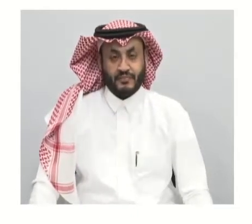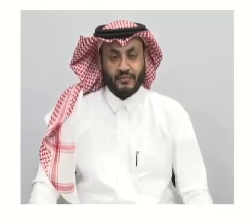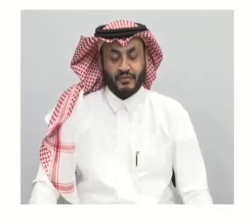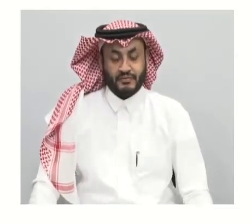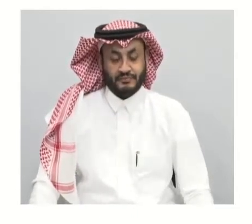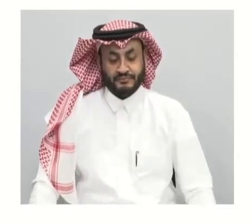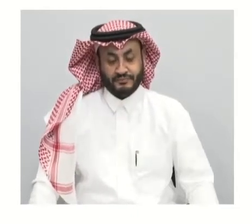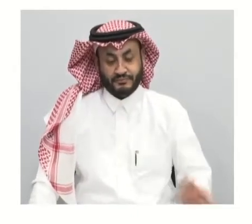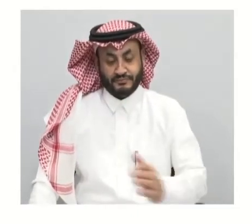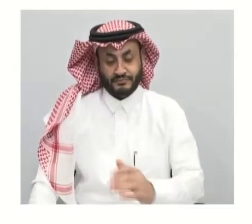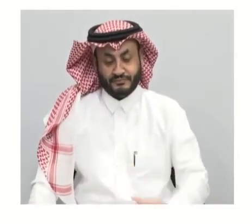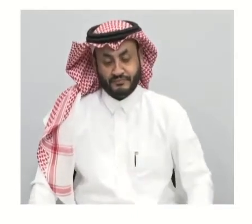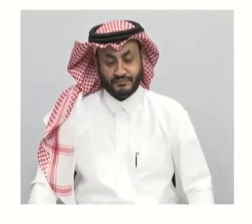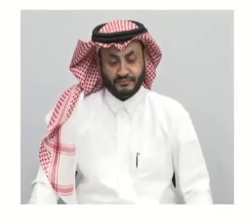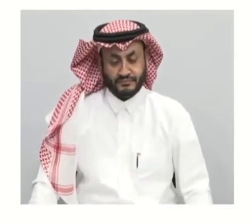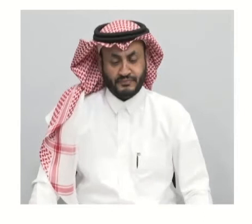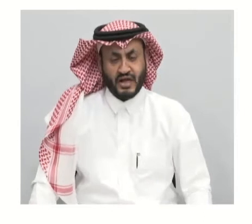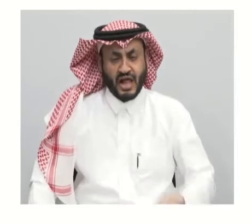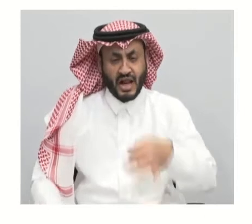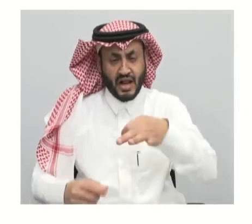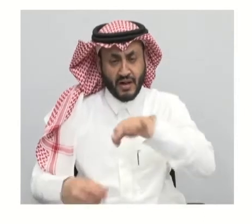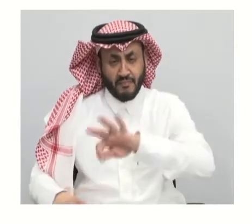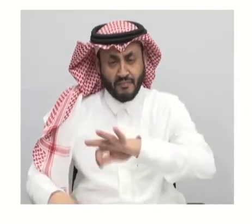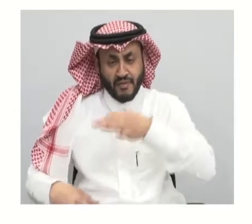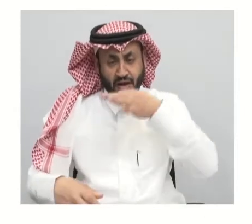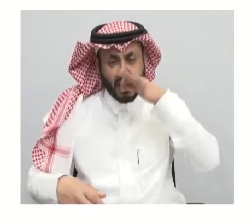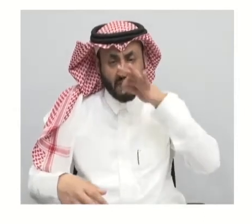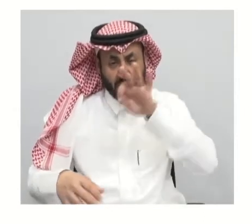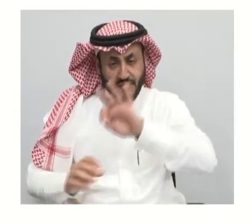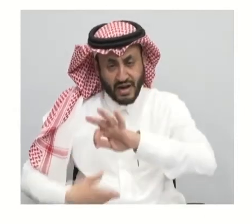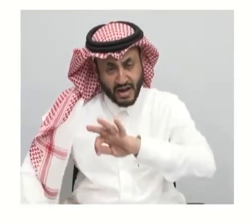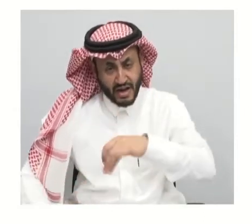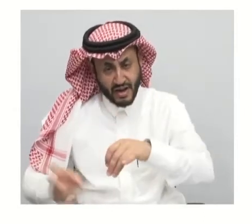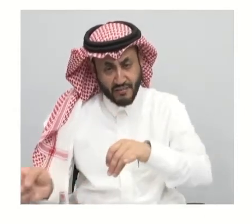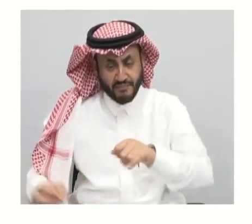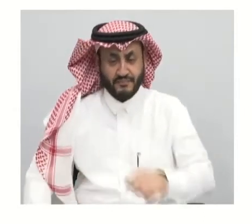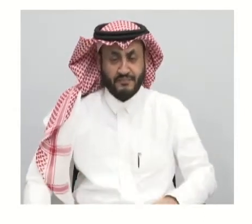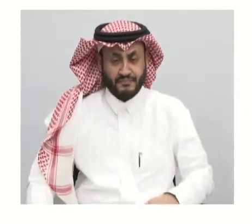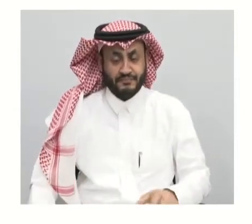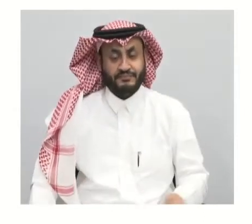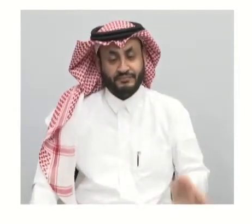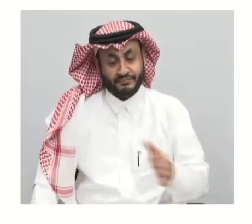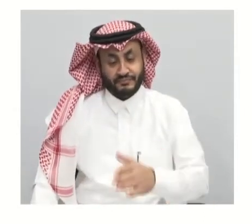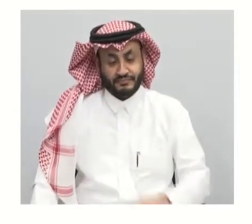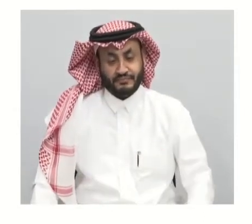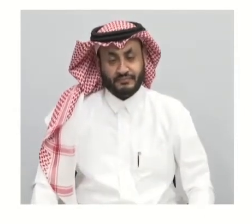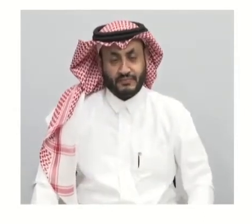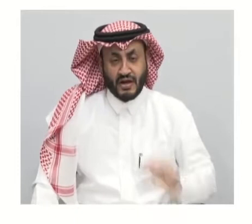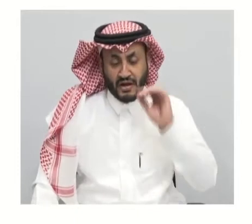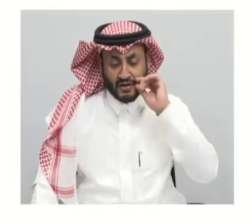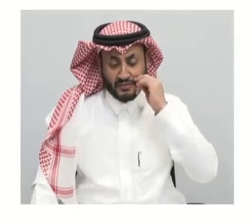We have the man who spilled his coffee. A man spilled the coffee on another person, صح? The man